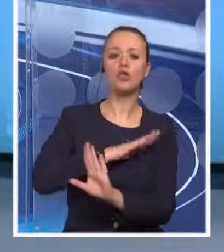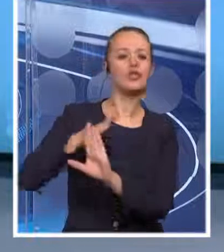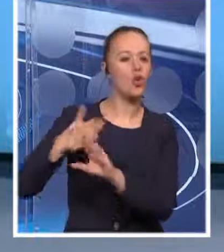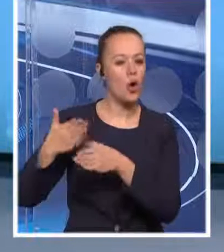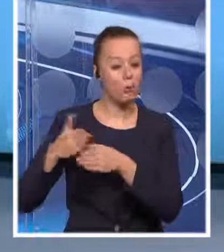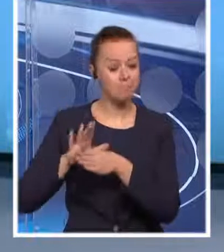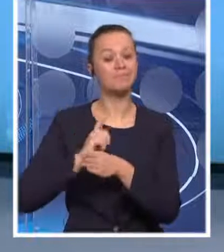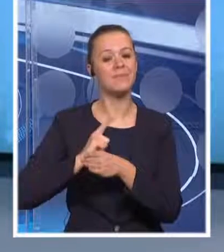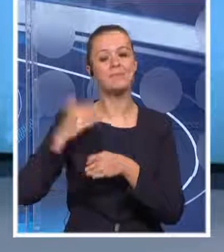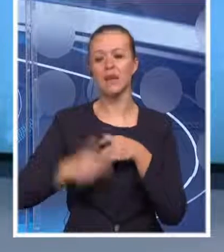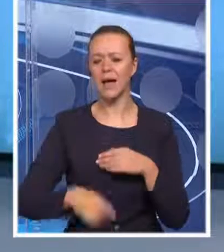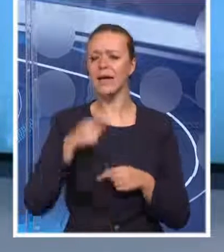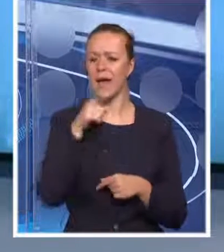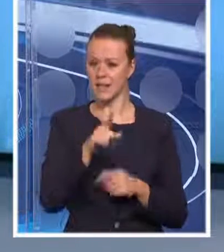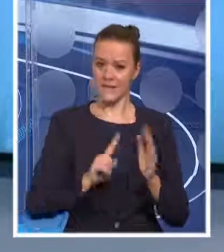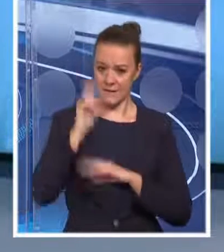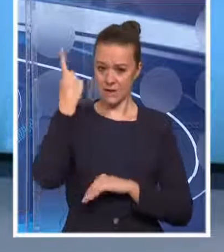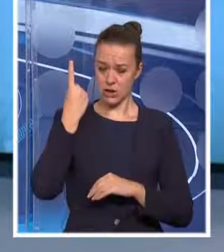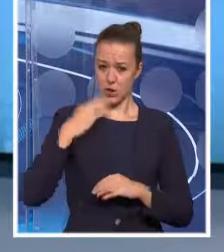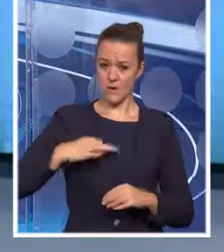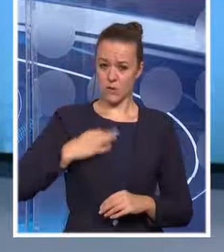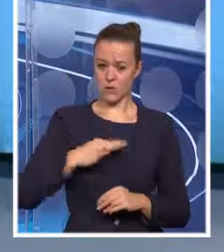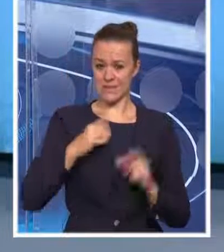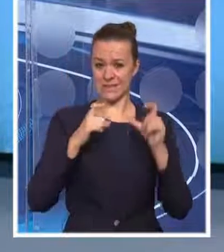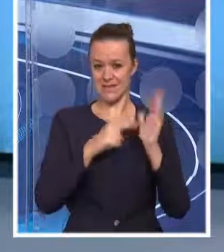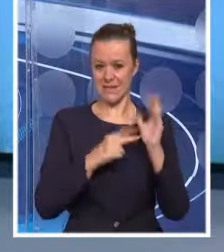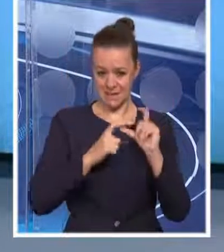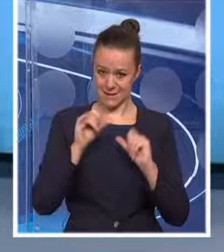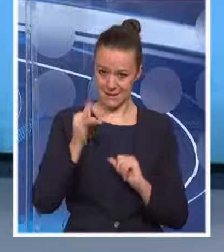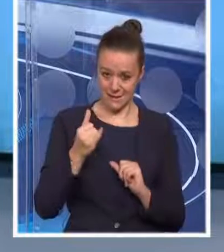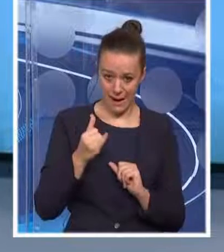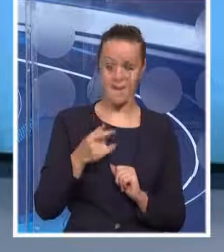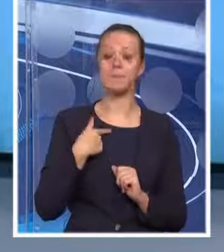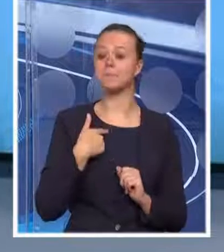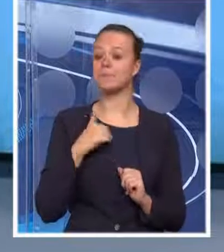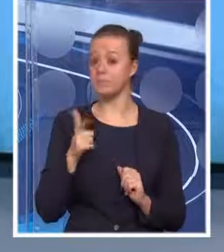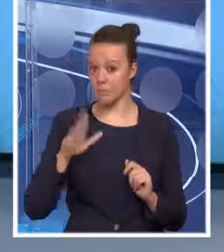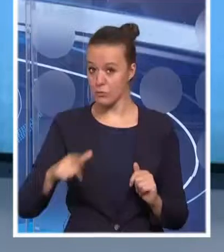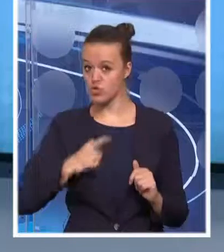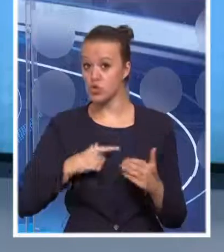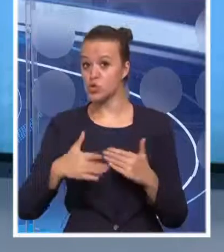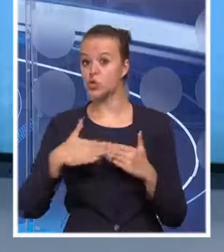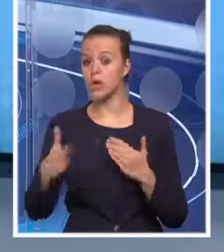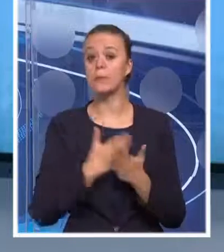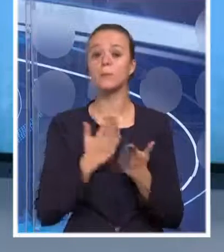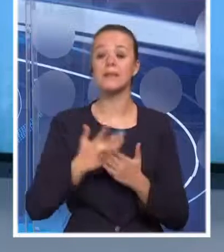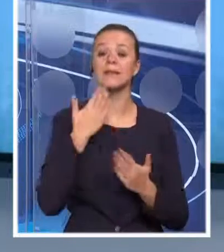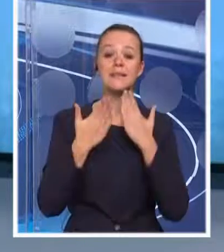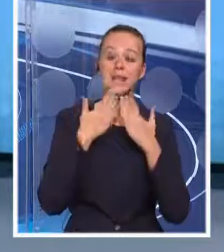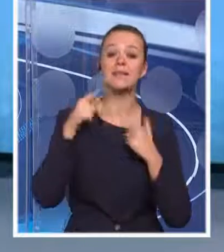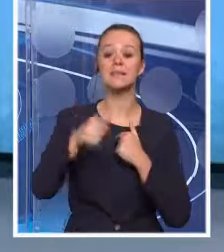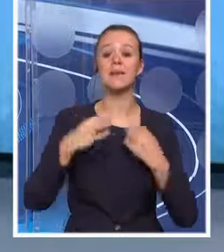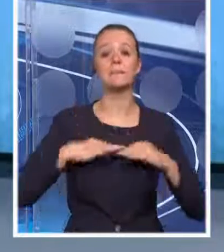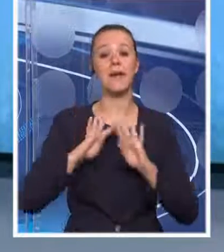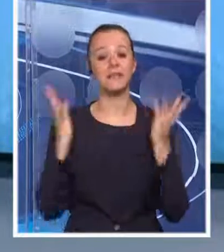kraj, u jednoj rečenici vi ste i visoki funkcioner Srpske napredne stranke. Možemo li uskoro da očekujemo sednicu predsjedništva i glavnog odbora